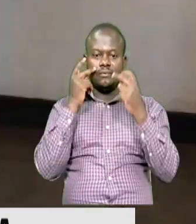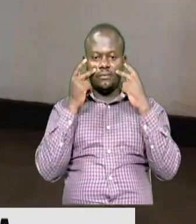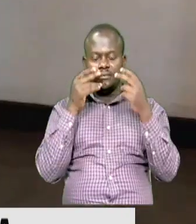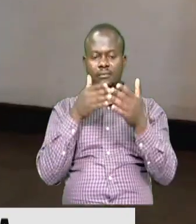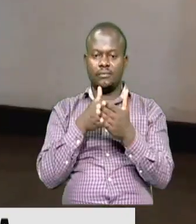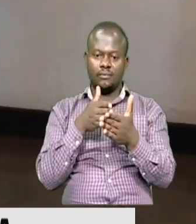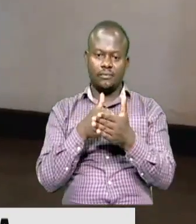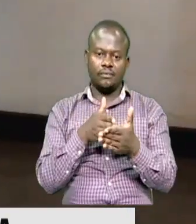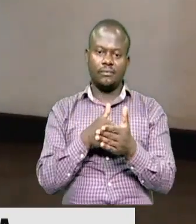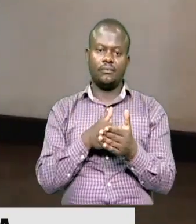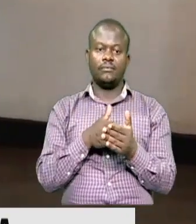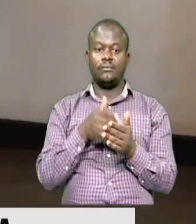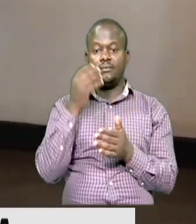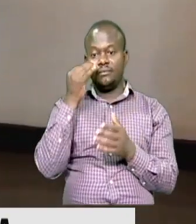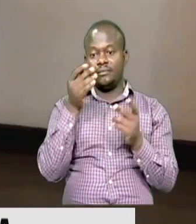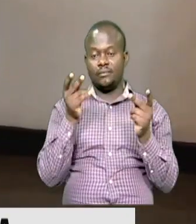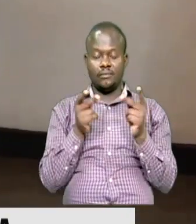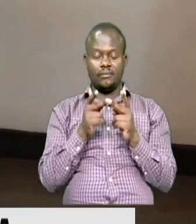bibangamye, ari hatoya